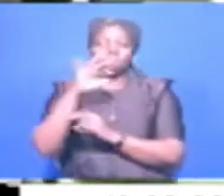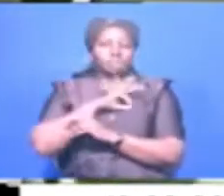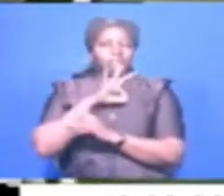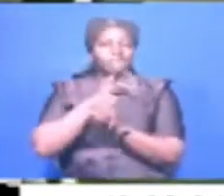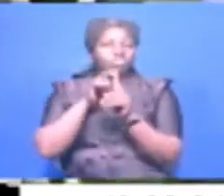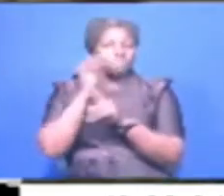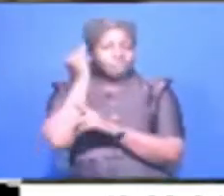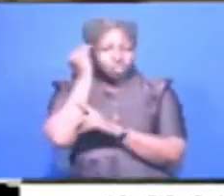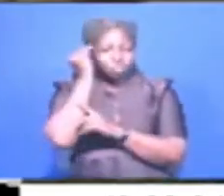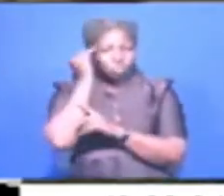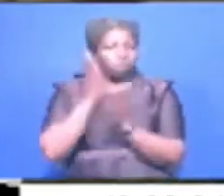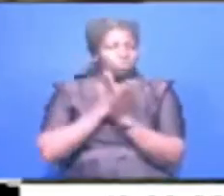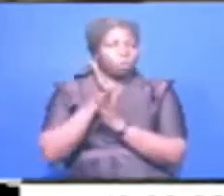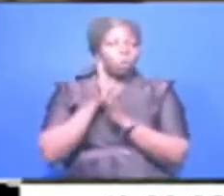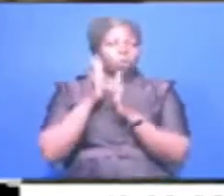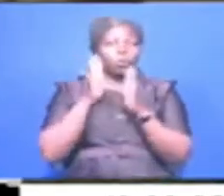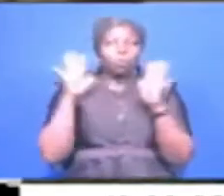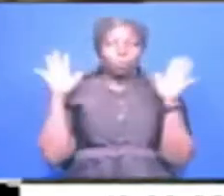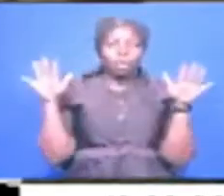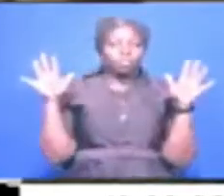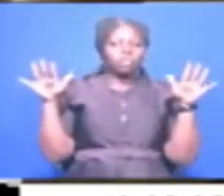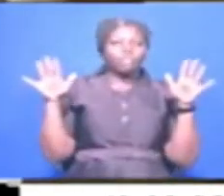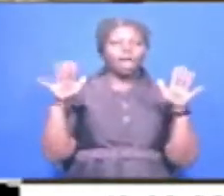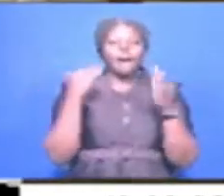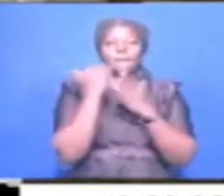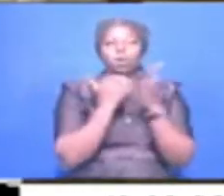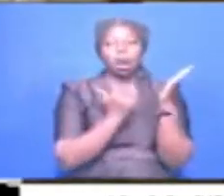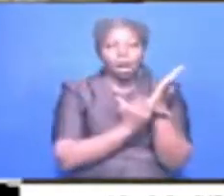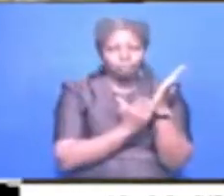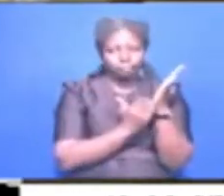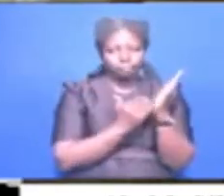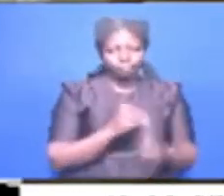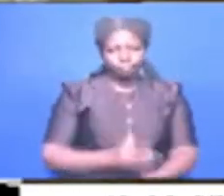mpango wa Wings to Fly. Jacqueline Masharia, Kurunzi Mashinani.